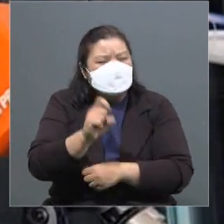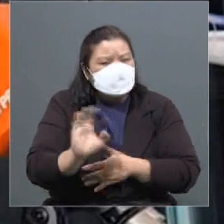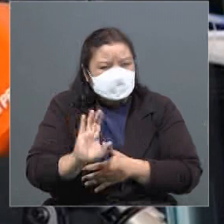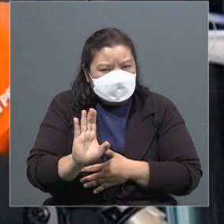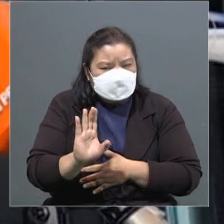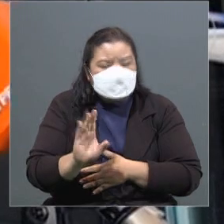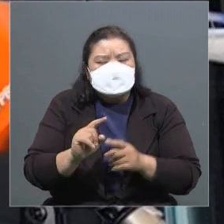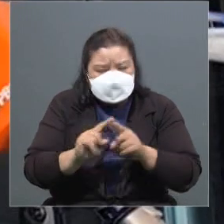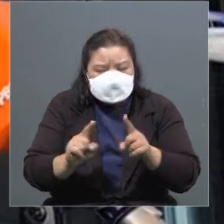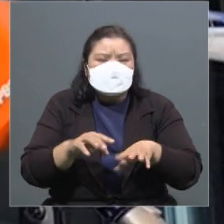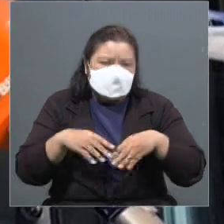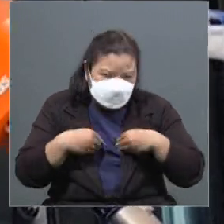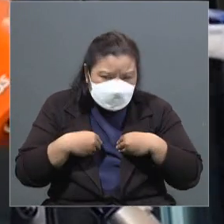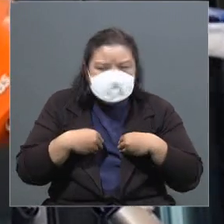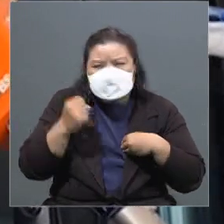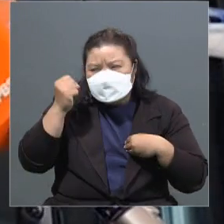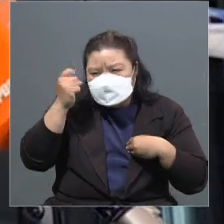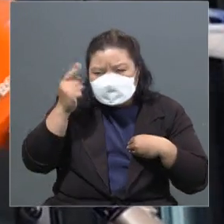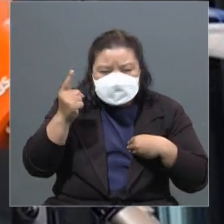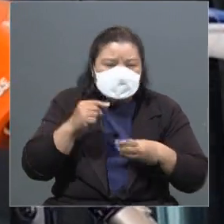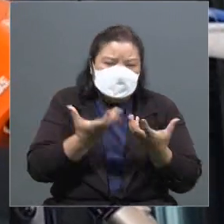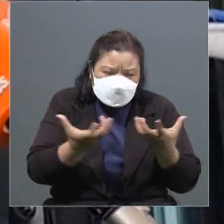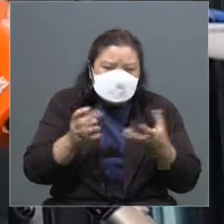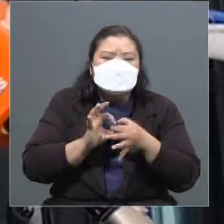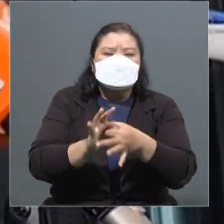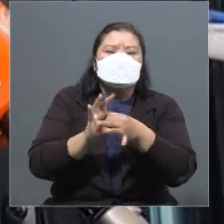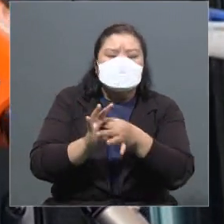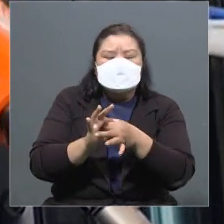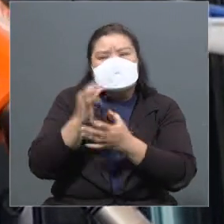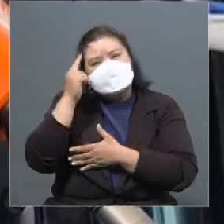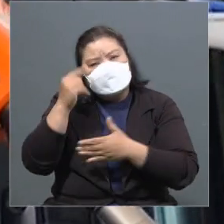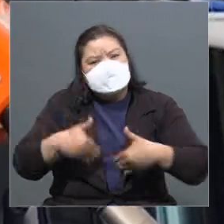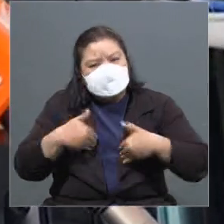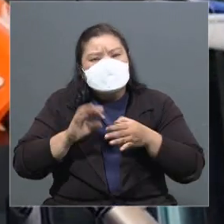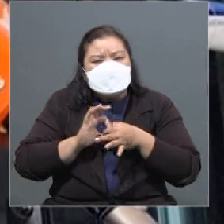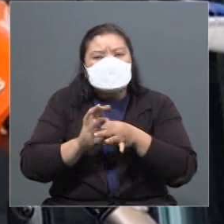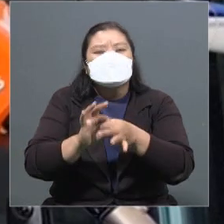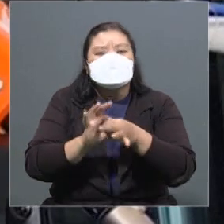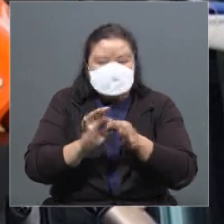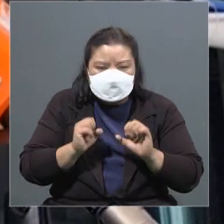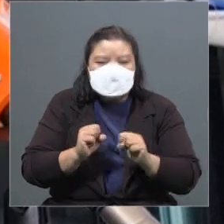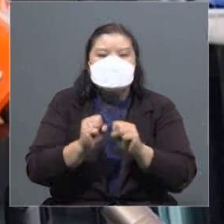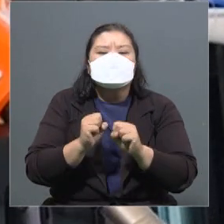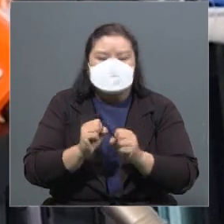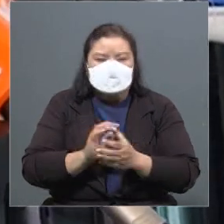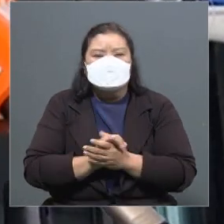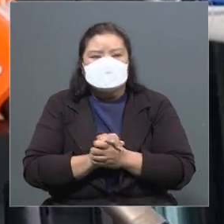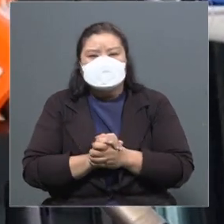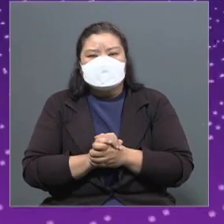ใจผู้คนก็ต้องไปเซฟทรัพย์สินนะครับทำให้ถึงความปลอดภัยในทรัพย์สินให้มากที่สุด